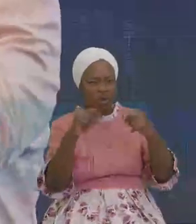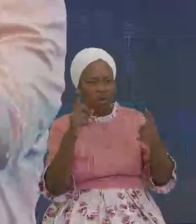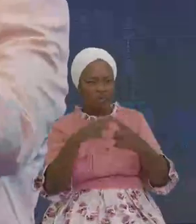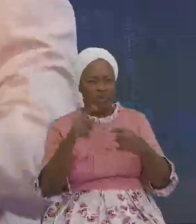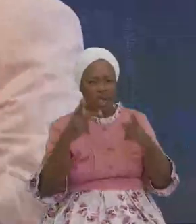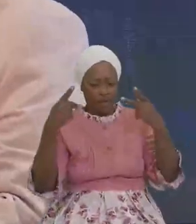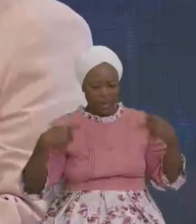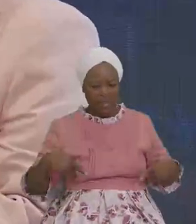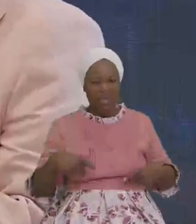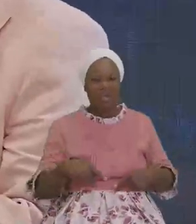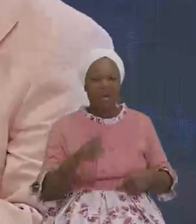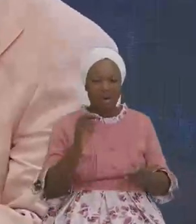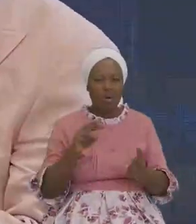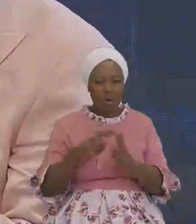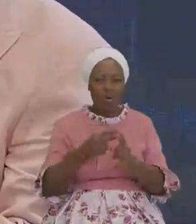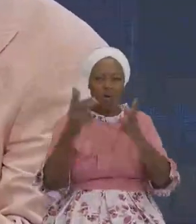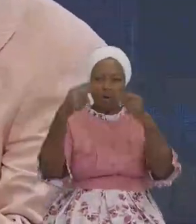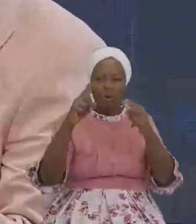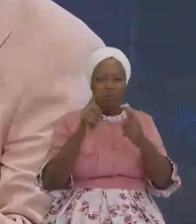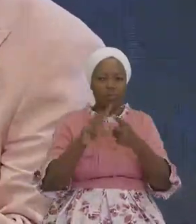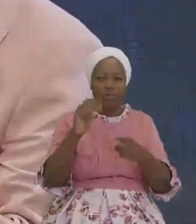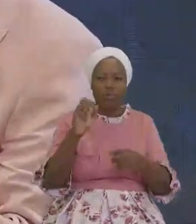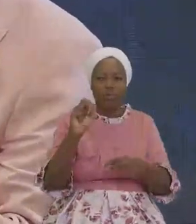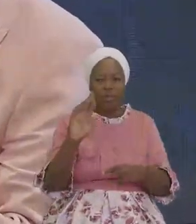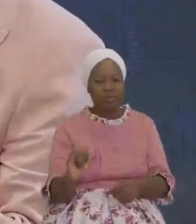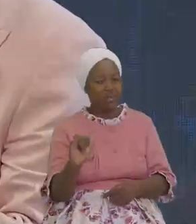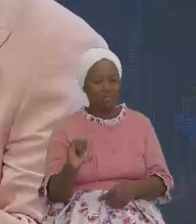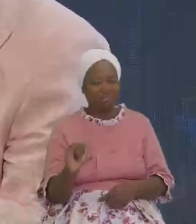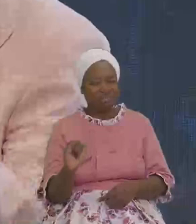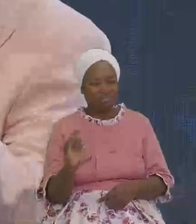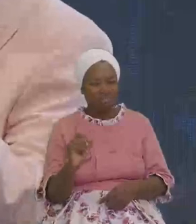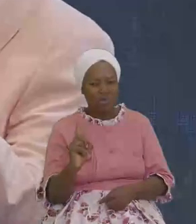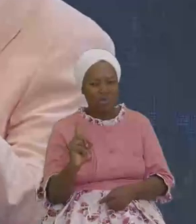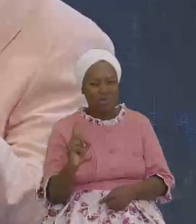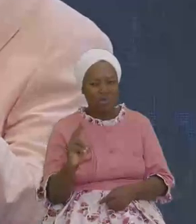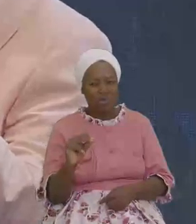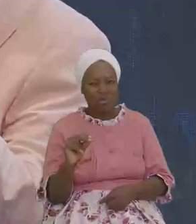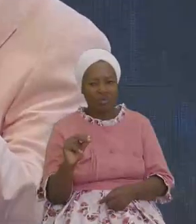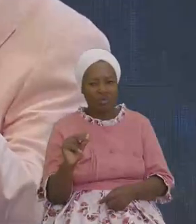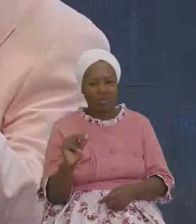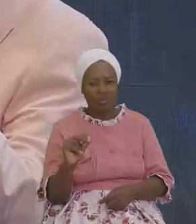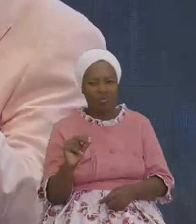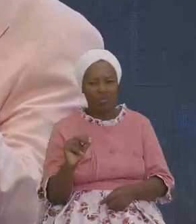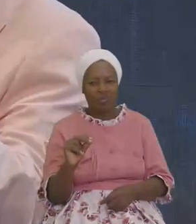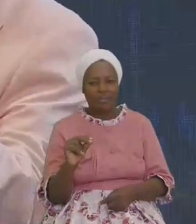Il n'a pas dit, venez au prêtre ou à Marie.